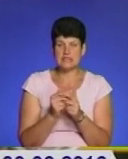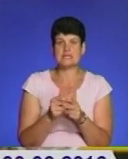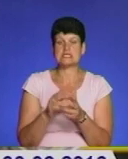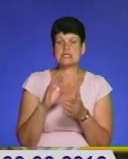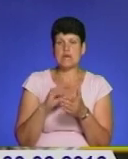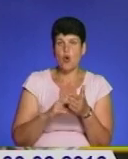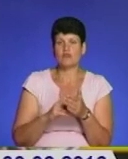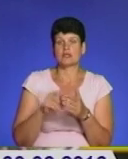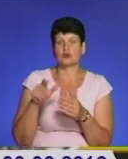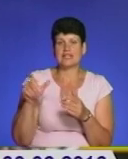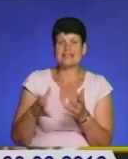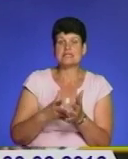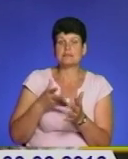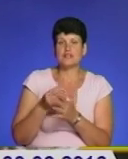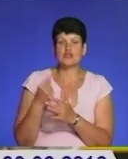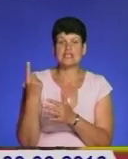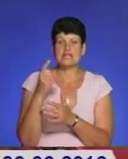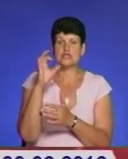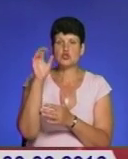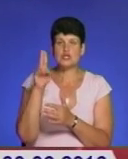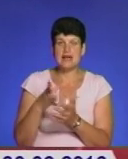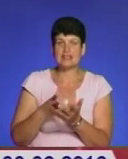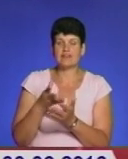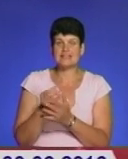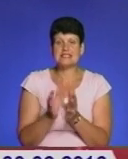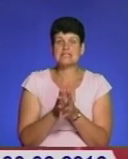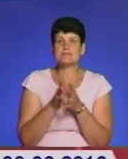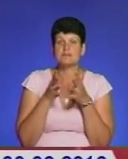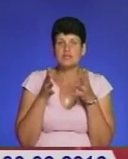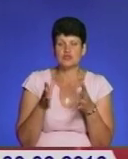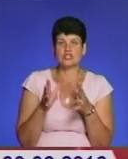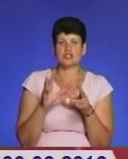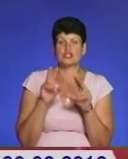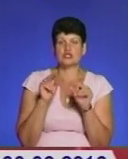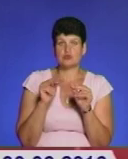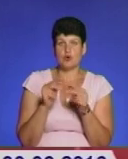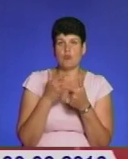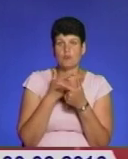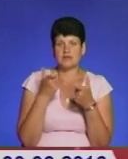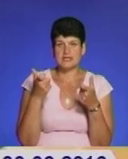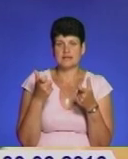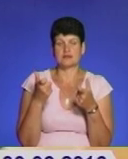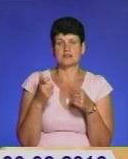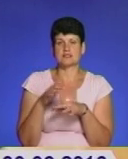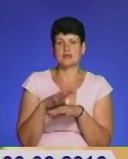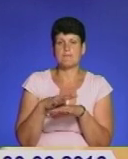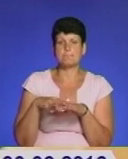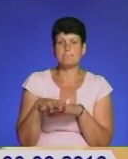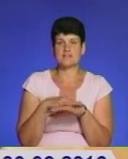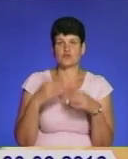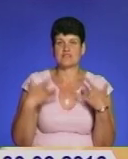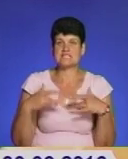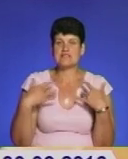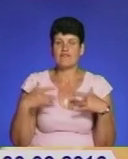яких сплачують єдиний соціальний внесок. Збільшується число попереджених про заплановане масове вивільнення. Вкрай низьким